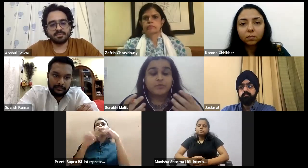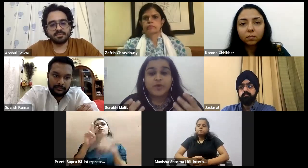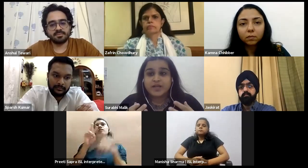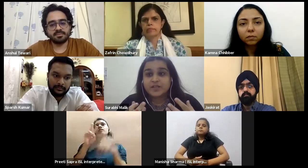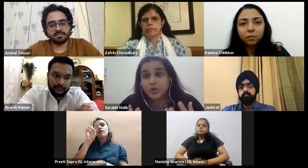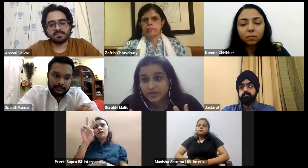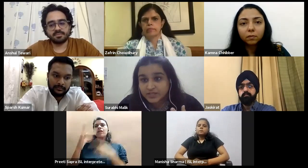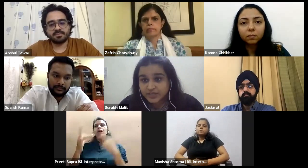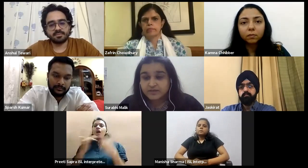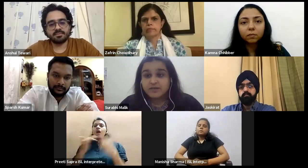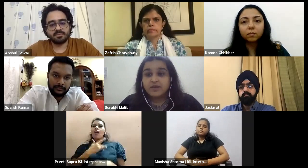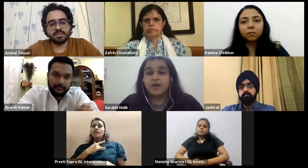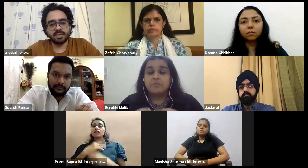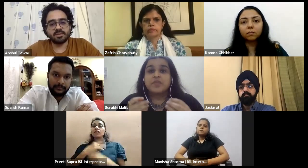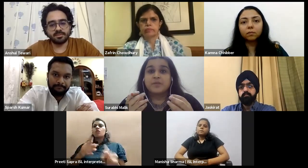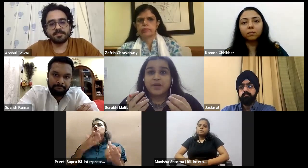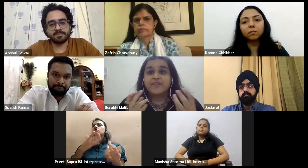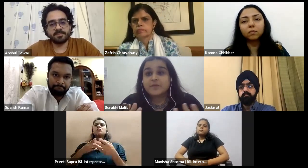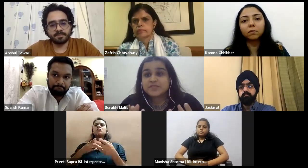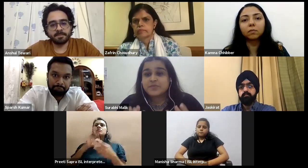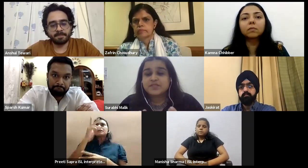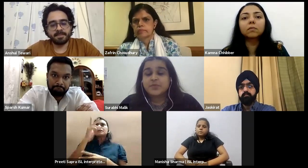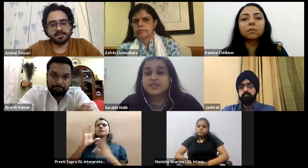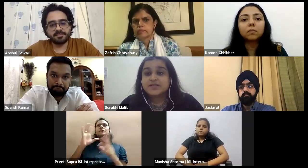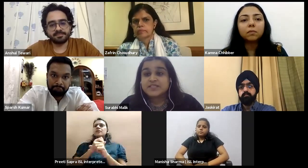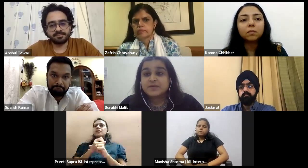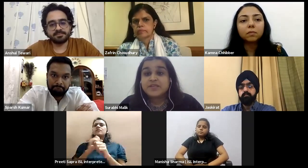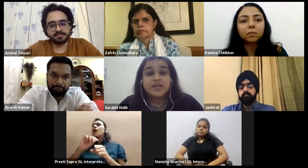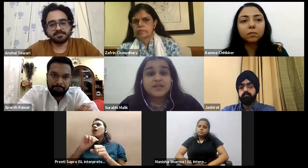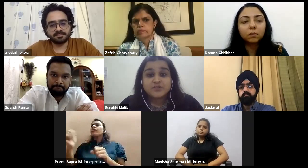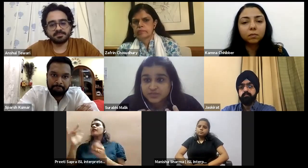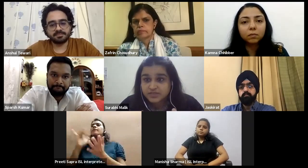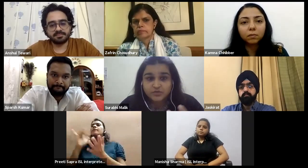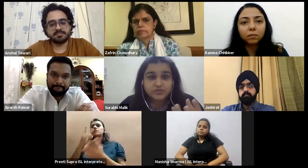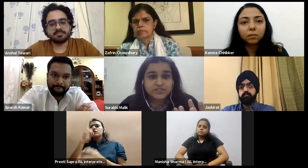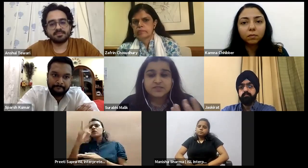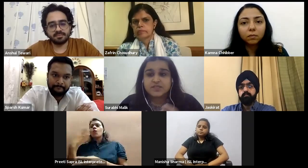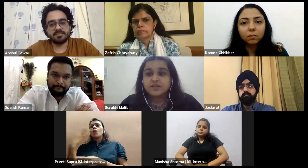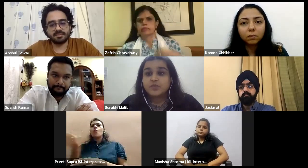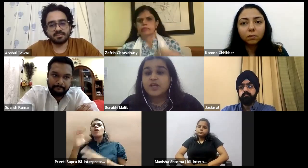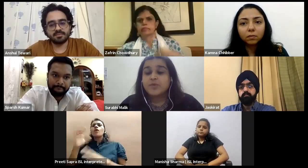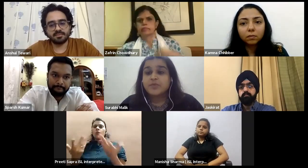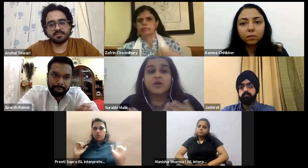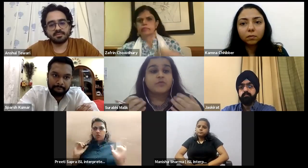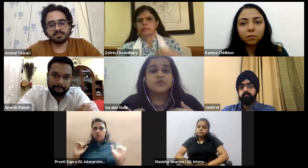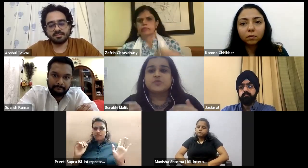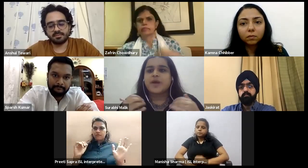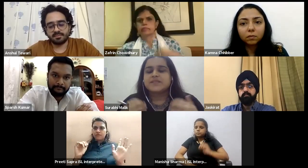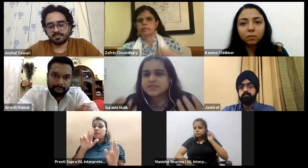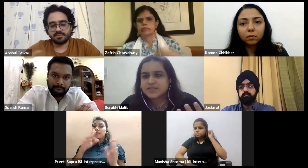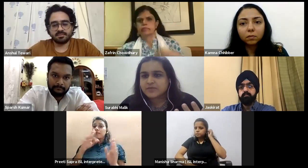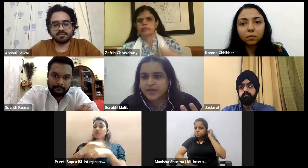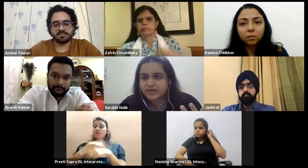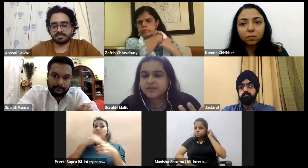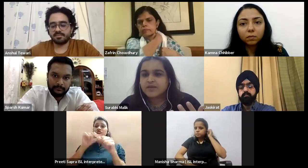तो अब वहाँ नहीं तो और कहाँ जाएं? But I think the missing piece in the puzzle is still media literacy. जैसे जसकीरत ने बोला, हम अपने confirmation